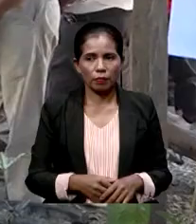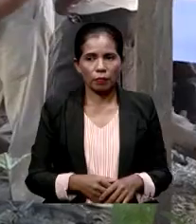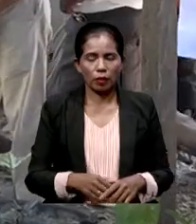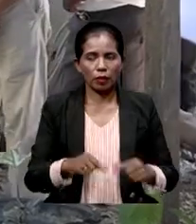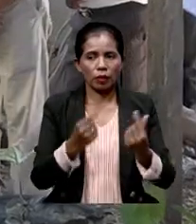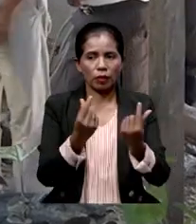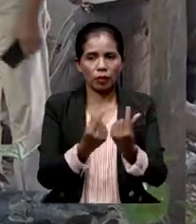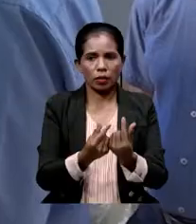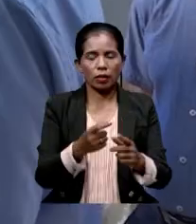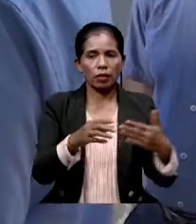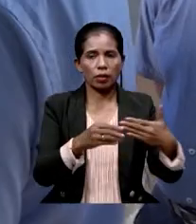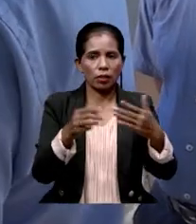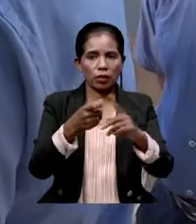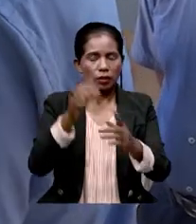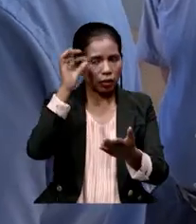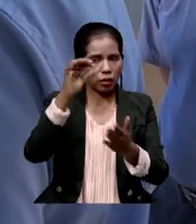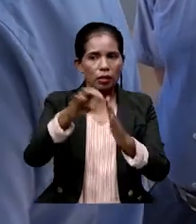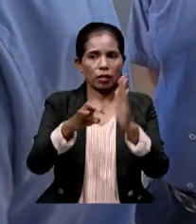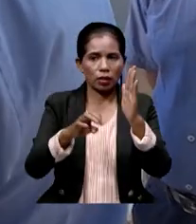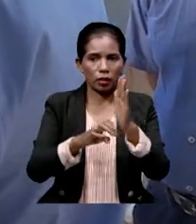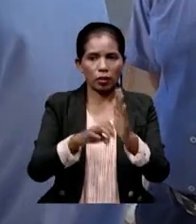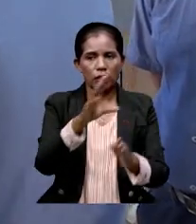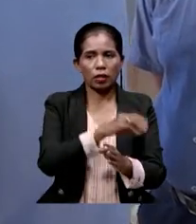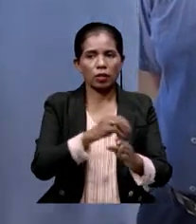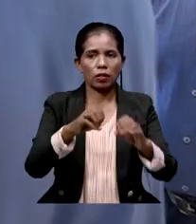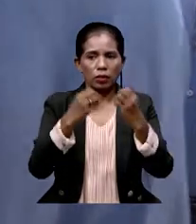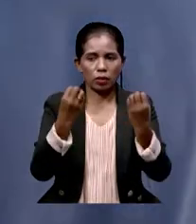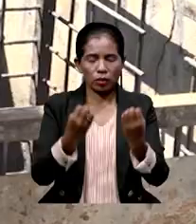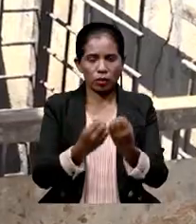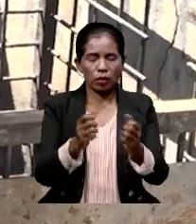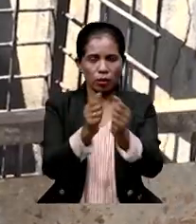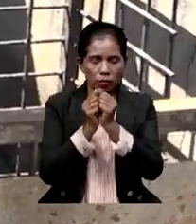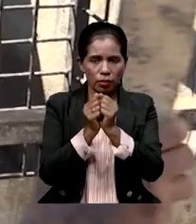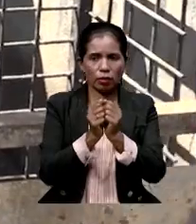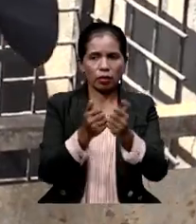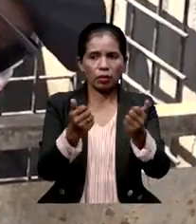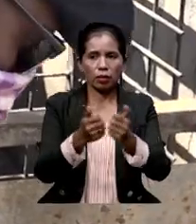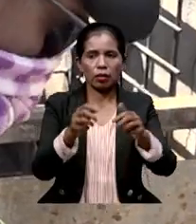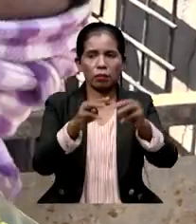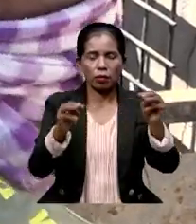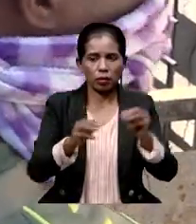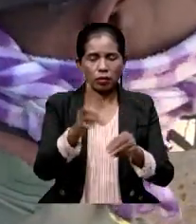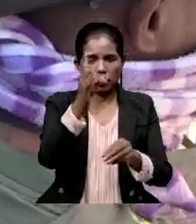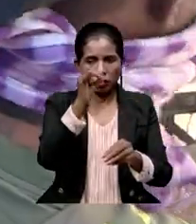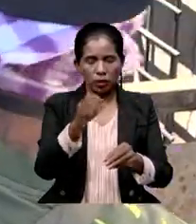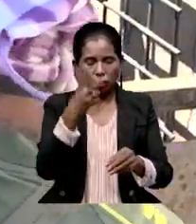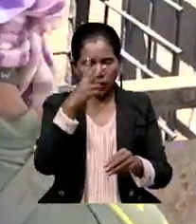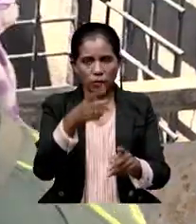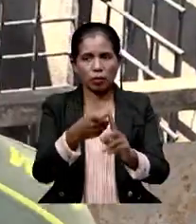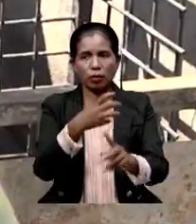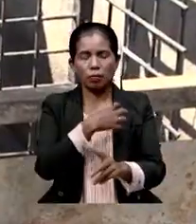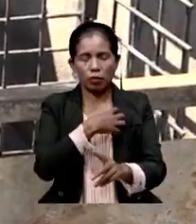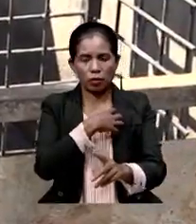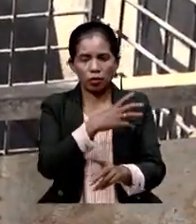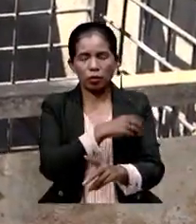Equipa conjunta lebih liderado si Sekretaris Estado Asunto Toponimia na Organisasyon Urbana hamutu ko autoridade municipio dili akompanya mosu si PNTL no polisi